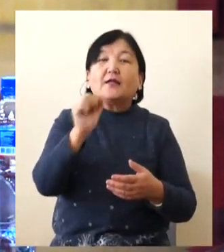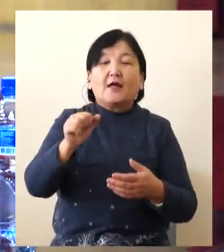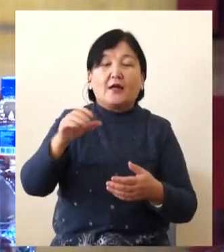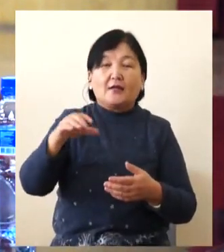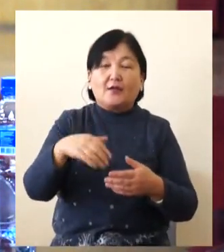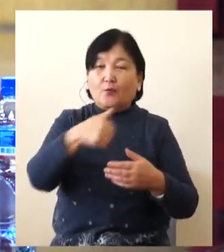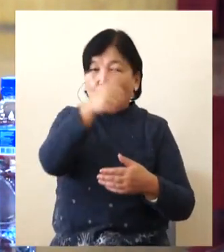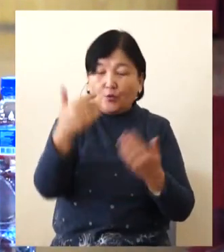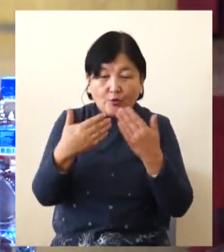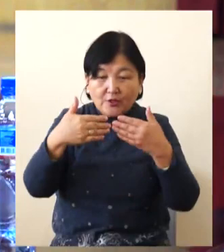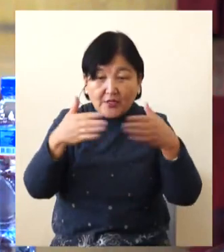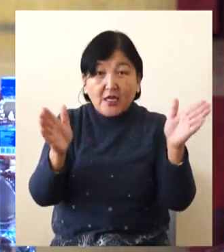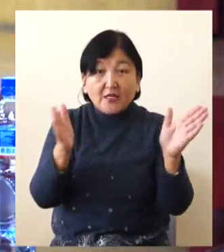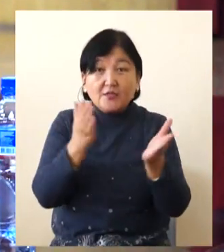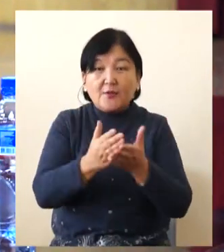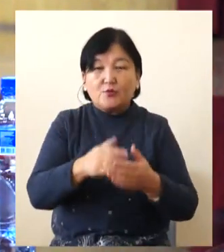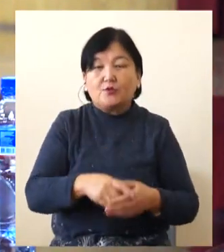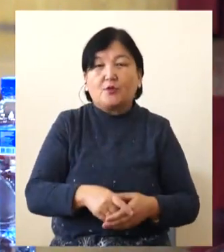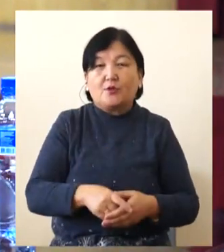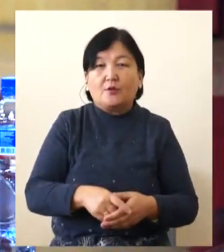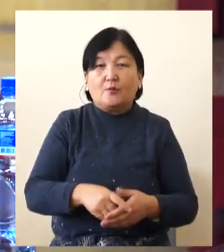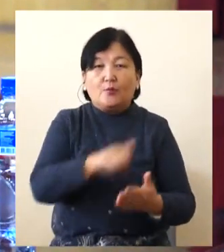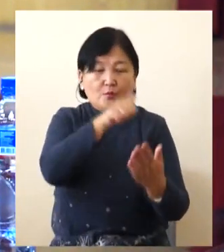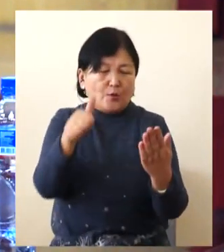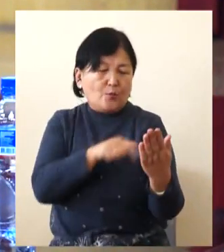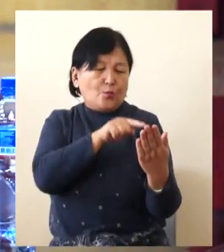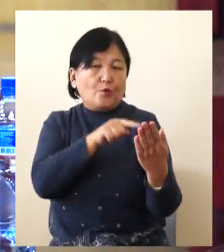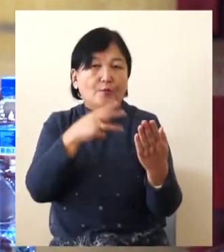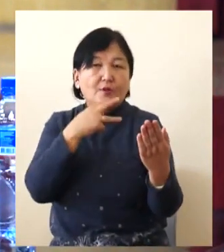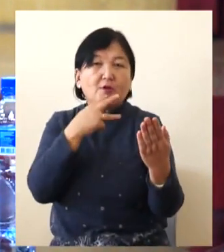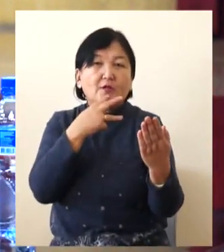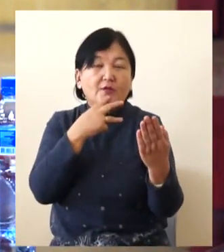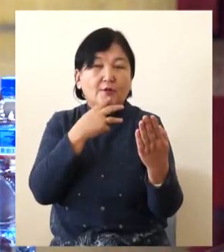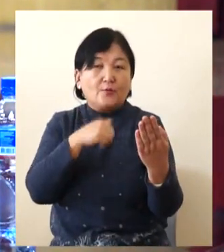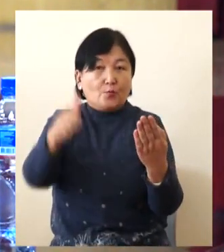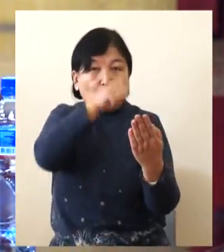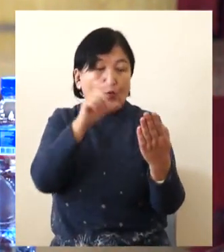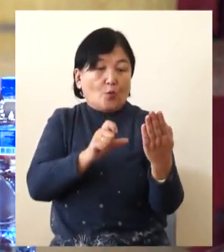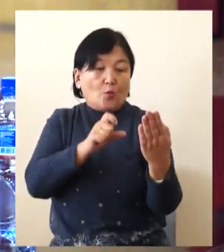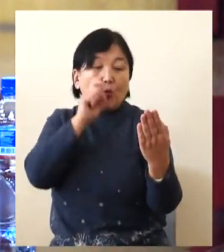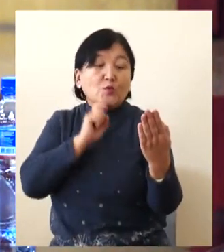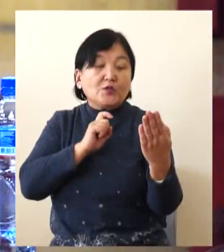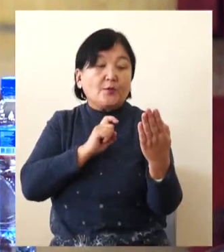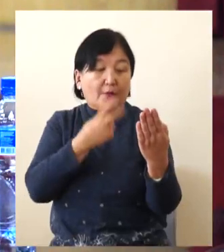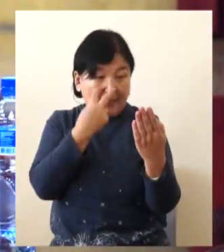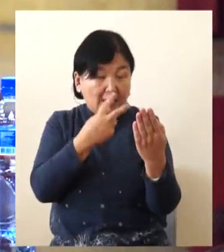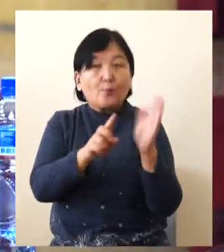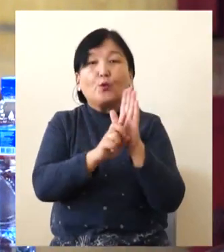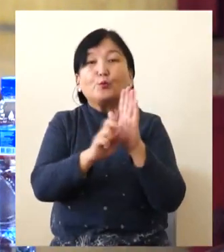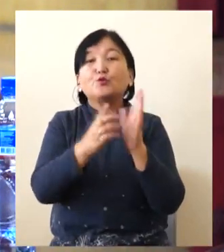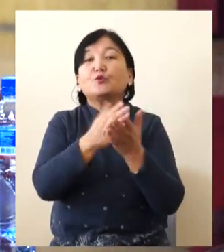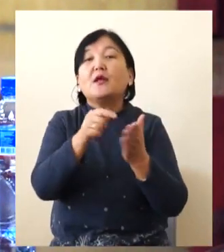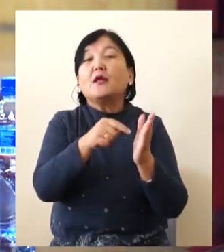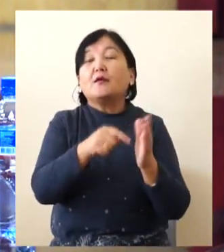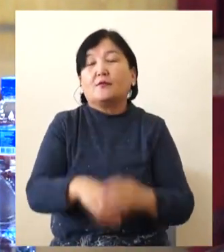нэгдчихэж шүү. Энэ чинь ноцтой л дөө. Энэ чинь бидний бүх мэдээлэл тэнд байгаа байхгүй. Хүсвэл бүгдээрийнхээ хүн харж болох шүү. Чадна техник юу?